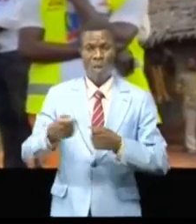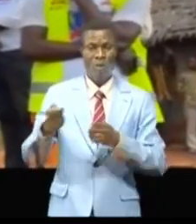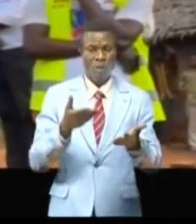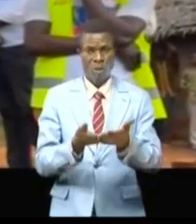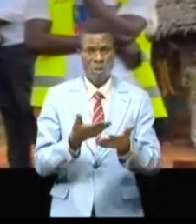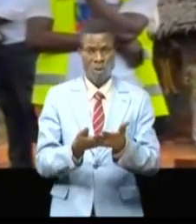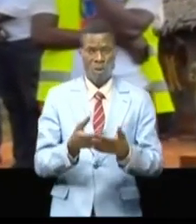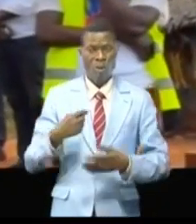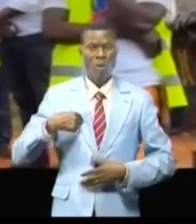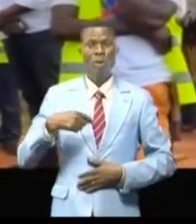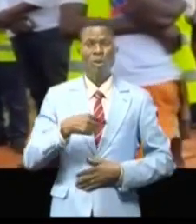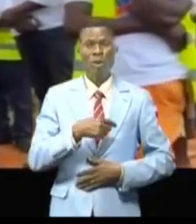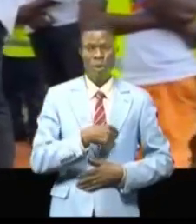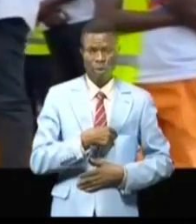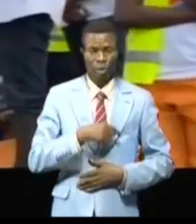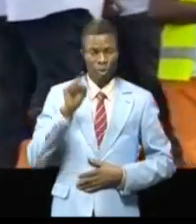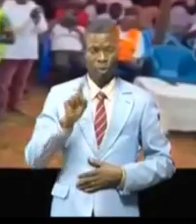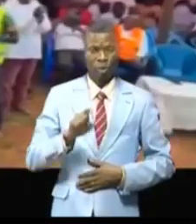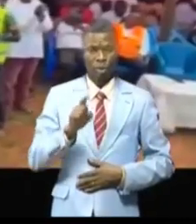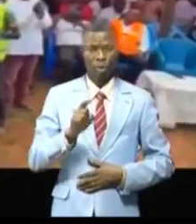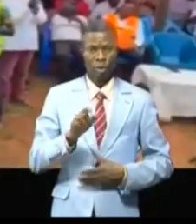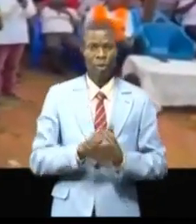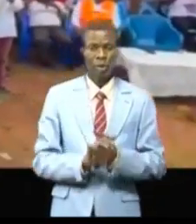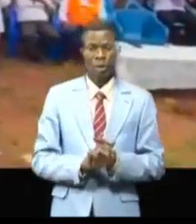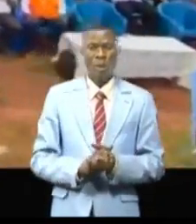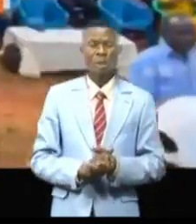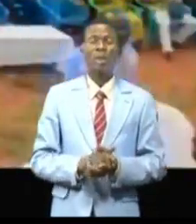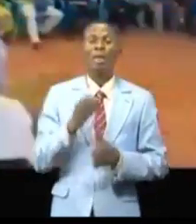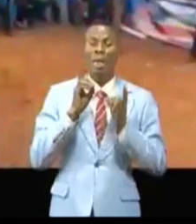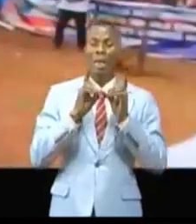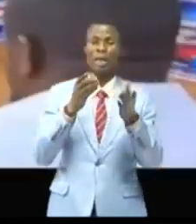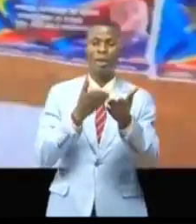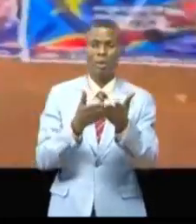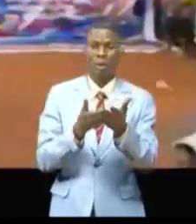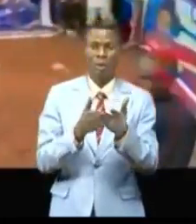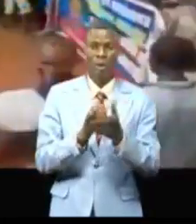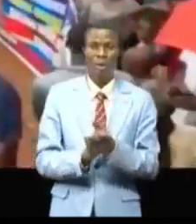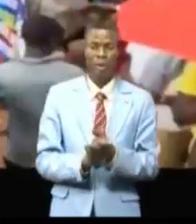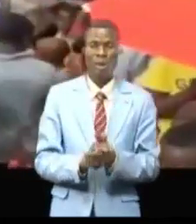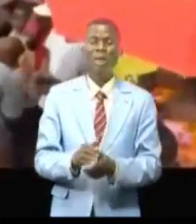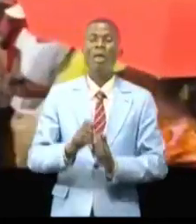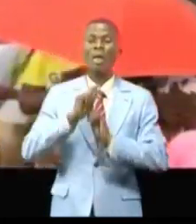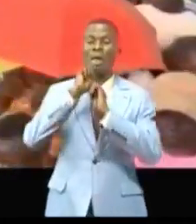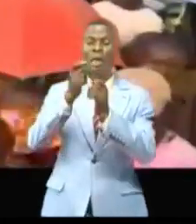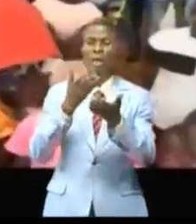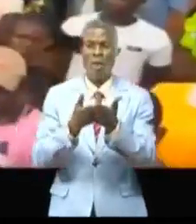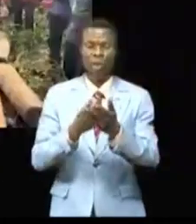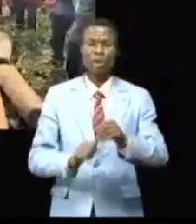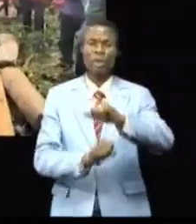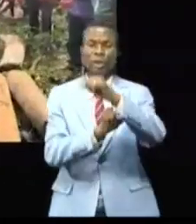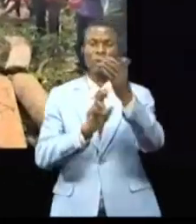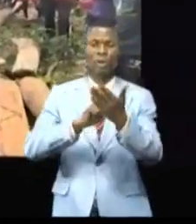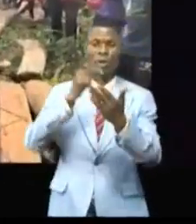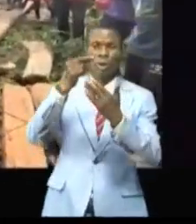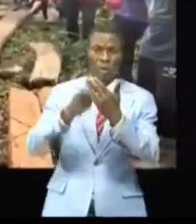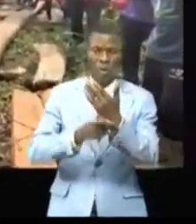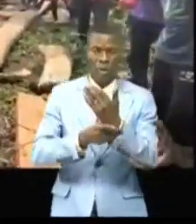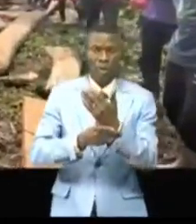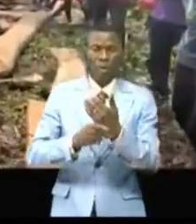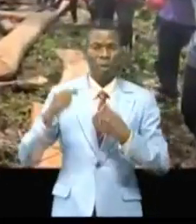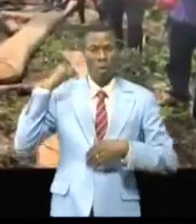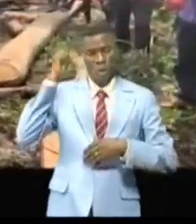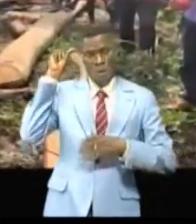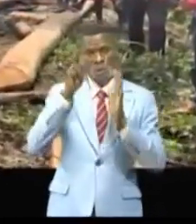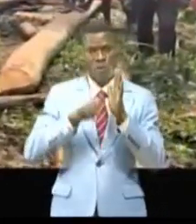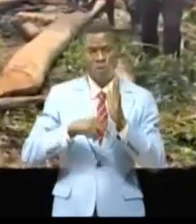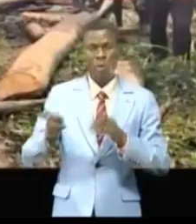c'est pour l'intérêt de nous tous. Selon ses déclarations, cette dotation vient en appui au programme du gouvernement provincial dans